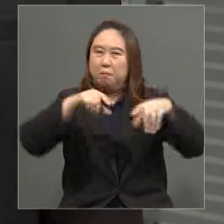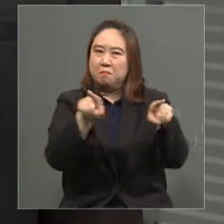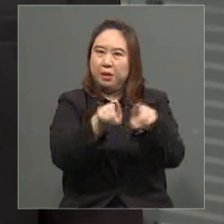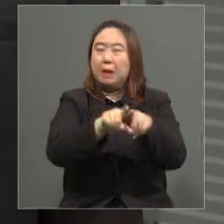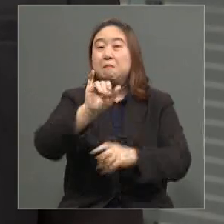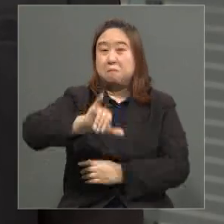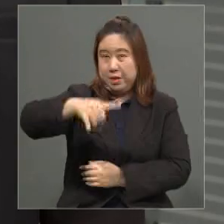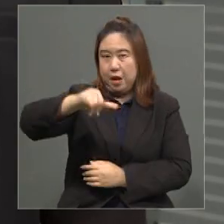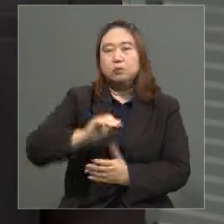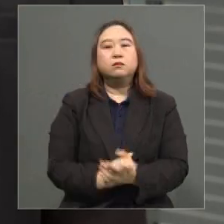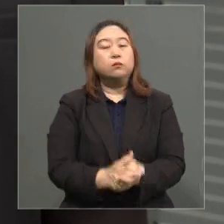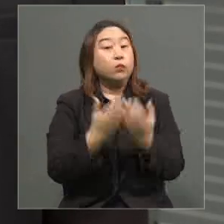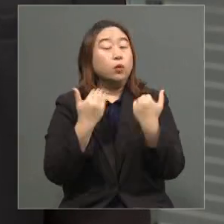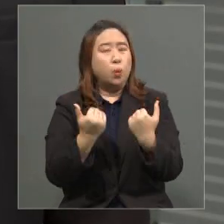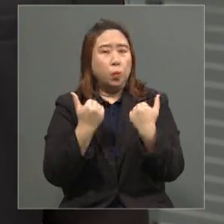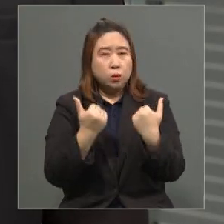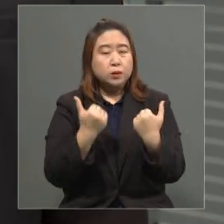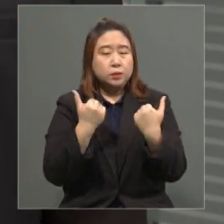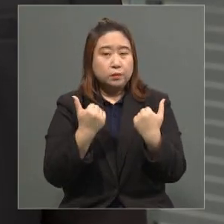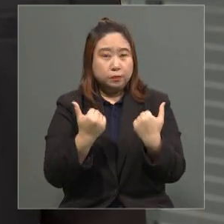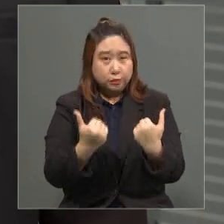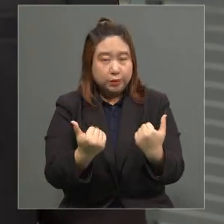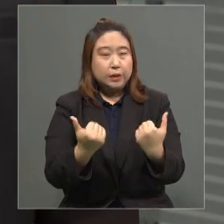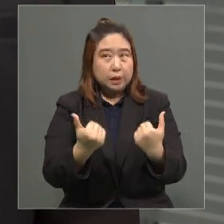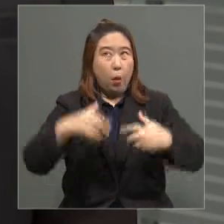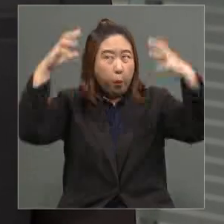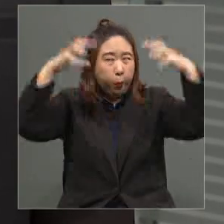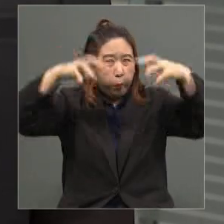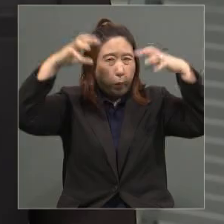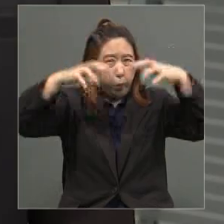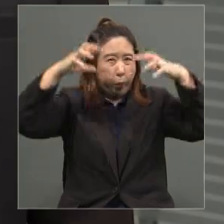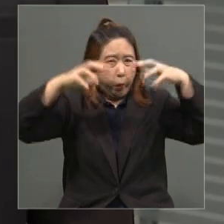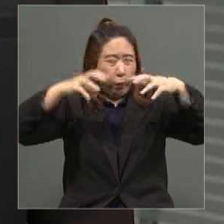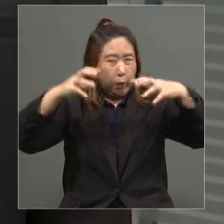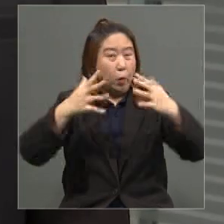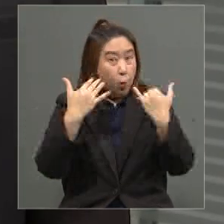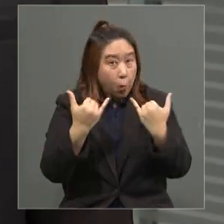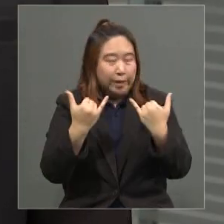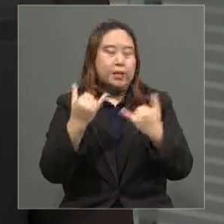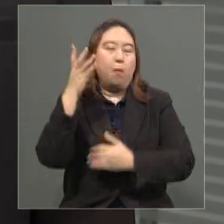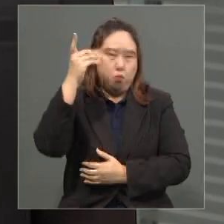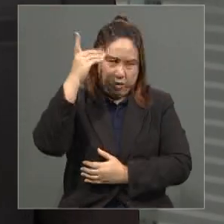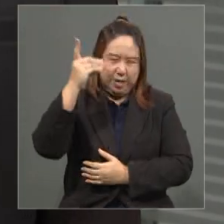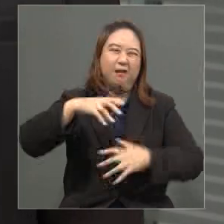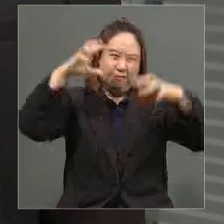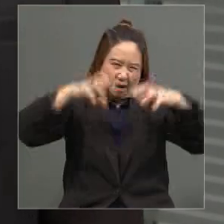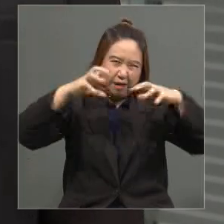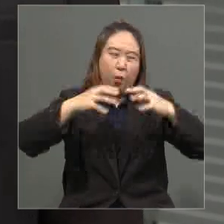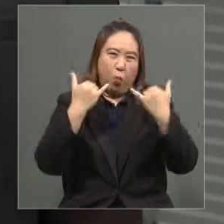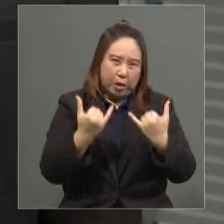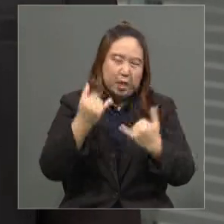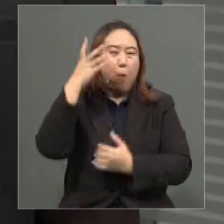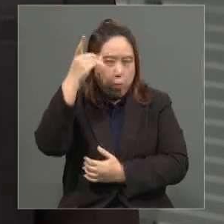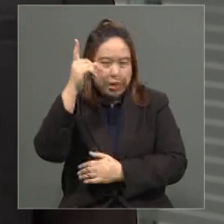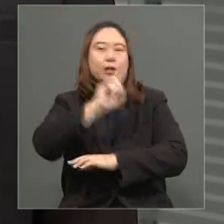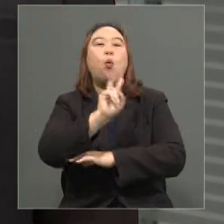เดยวกันเพราฉนั้นฝนมากทสุในชวนี้จะเป็นช่งวันนี้กับครูนี้อีกสัก 2 bipart